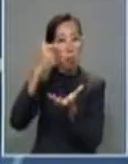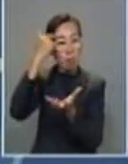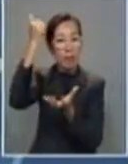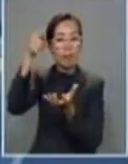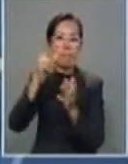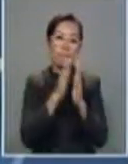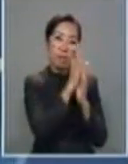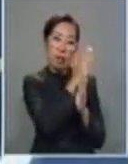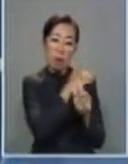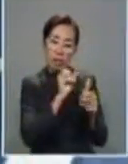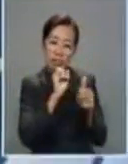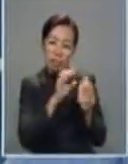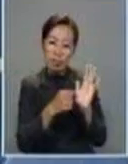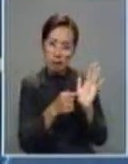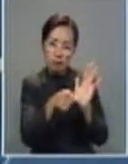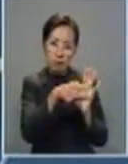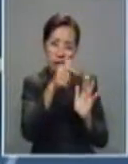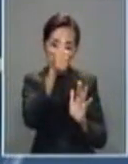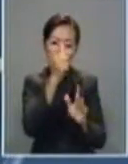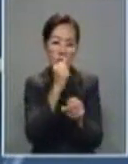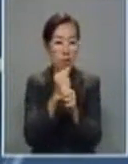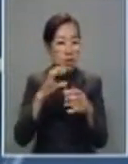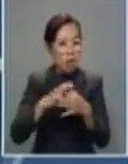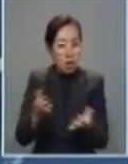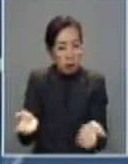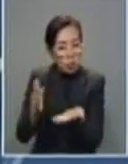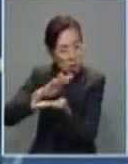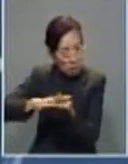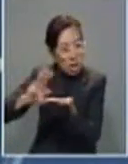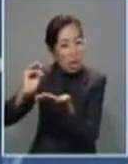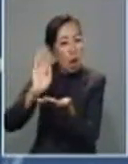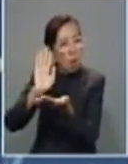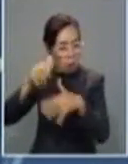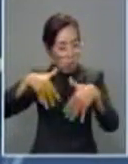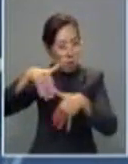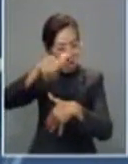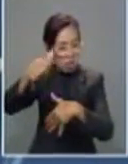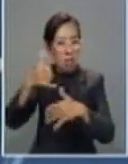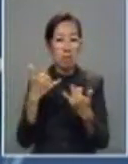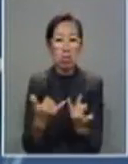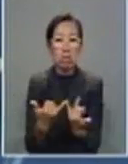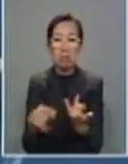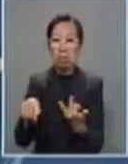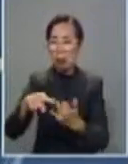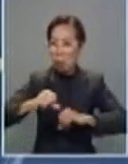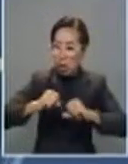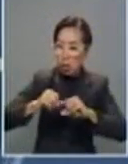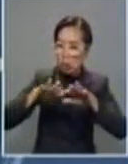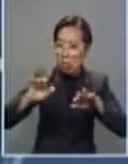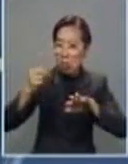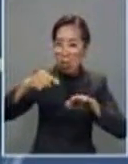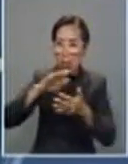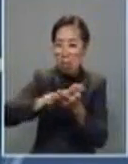ที่เกี่ยวข้องกับการส่งเสริมให้มารยาทของผู้คนเนี่ยนะครับดีนะเด็กๆสมัยนี้เรื่องมารยาทเรื่องอะไรเนี่ยมันรู้สึก